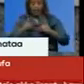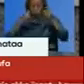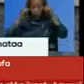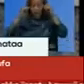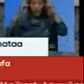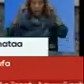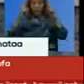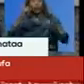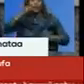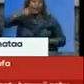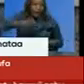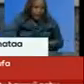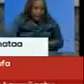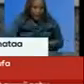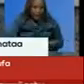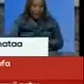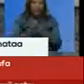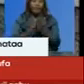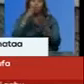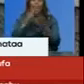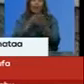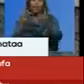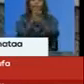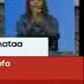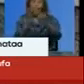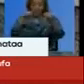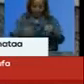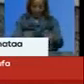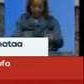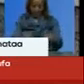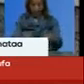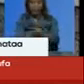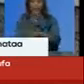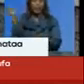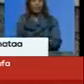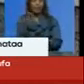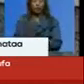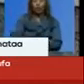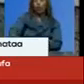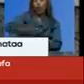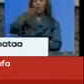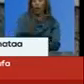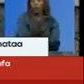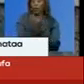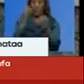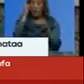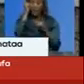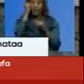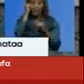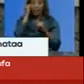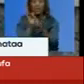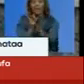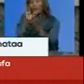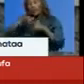በመገንዘብ ነገ ለሚያጭዱት መልካም ፍሬ ዛሬ ላይ የሚዘሩት ዘር ዋና ጉዳይ መሆኑን በመገንዘብ